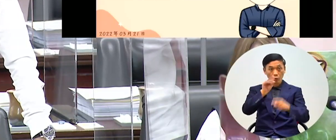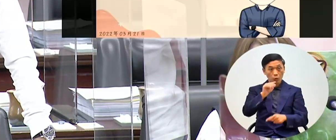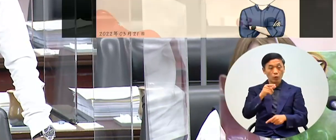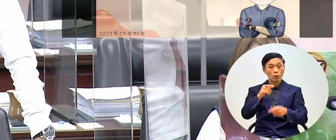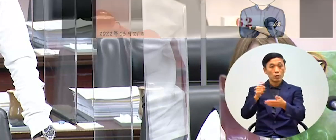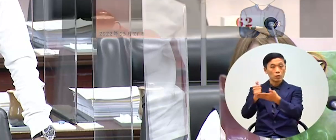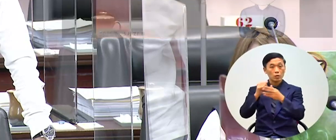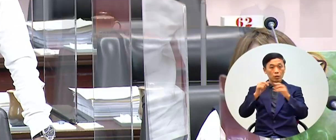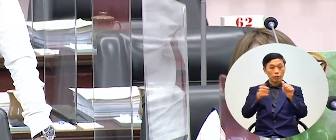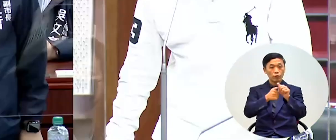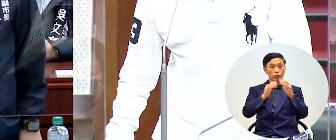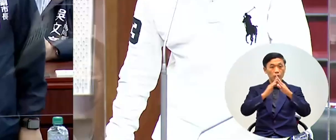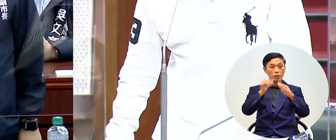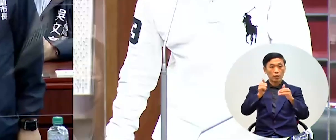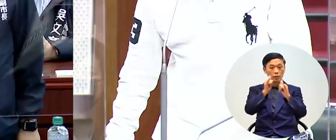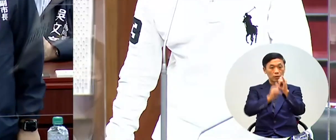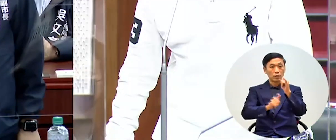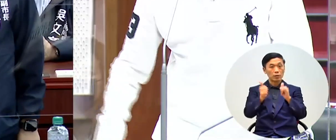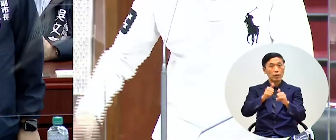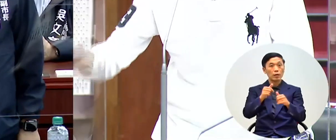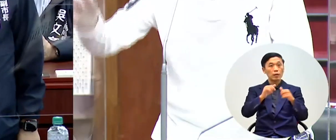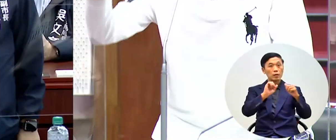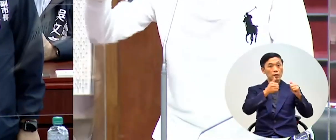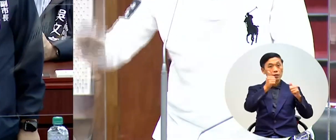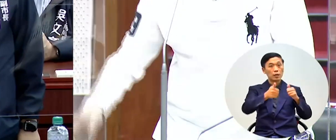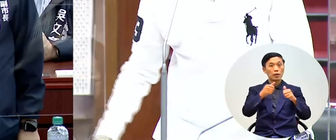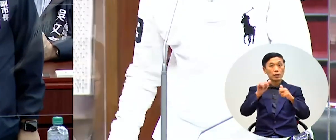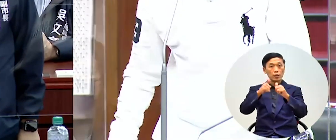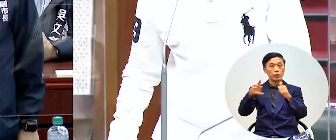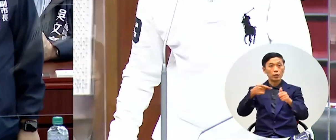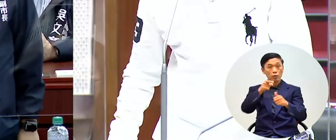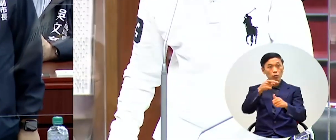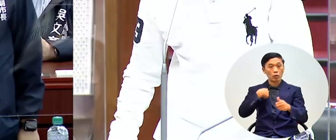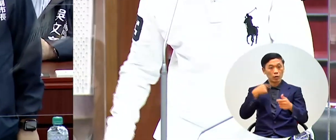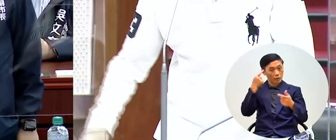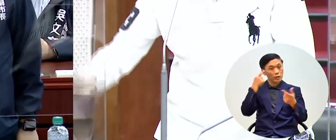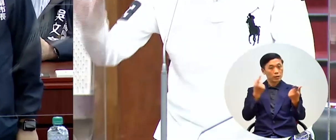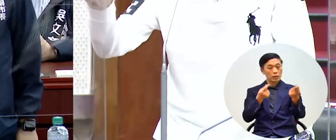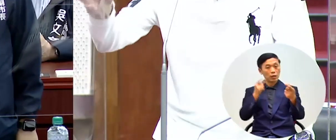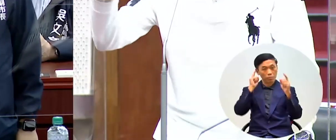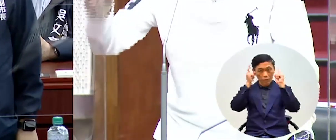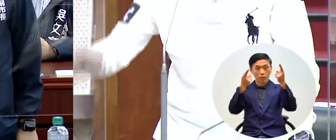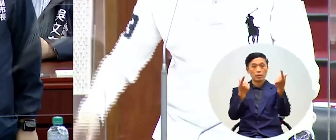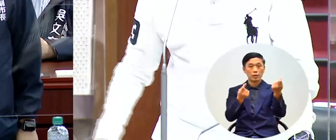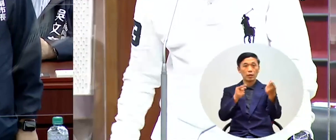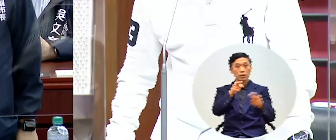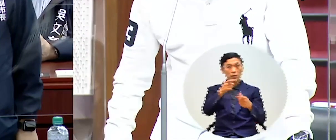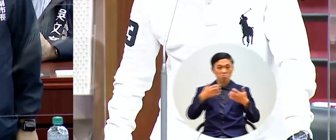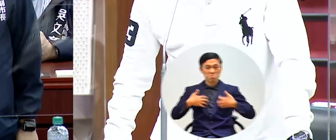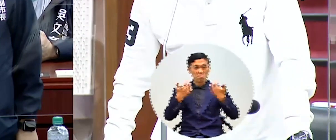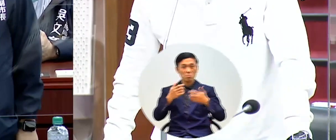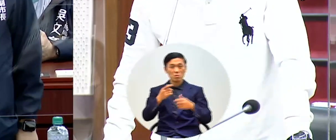复。 谢谢议长，谢谢松友，我想 我们大家 都是一样生气。 你生气，那你有没有震怒？